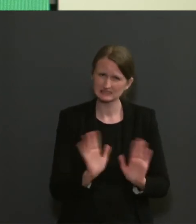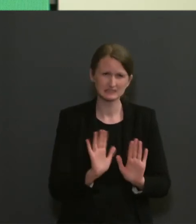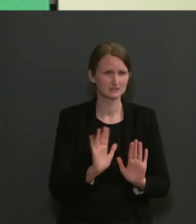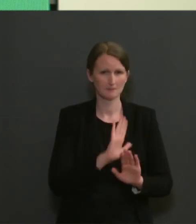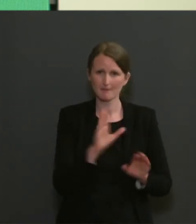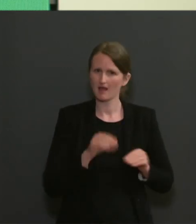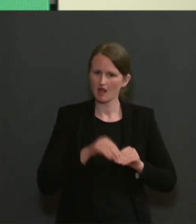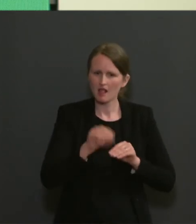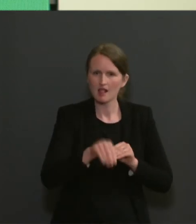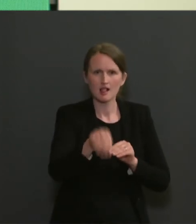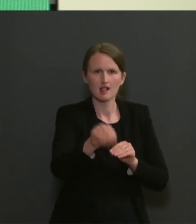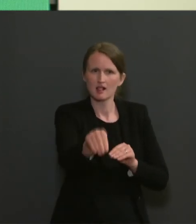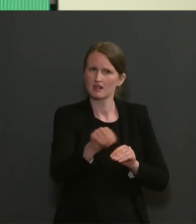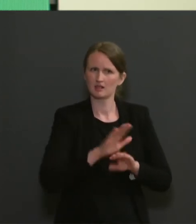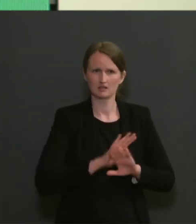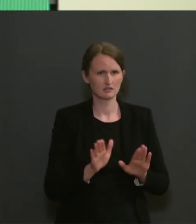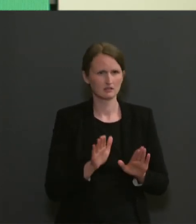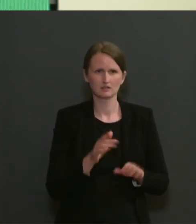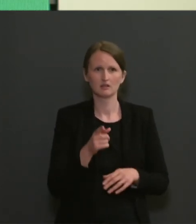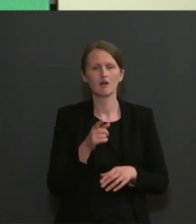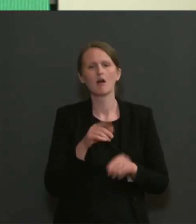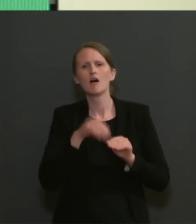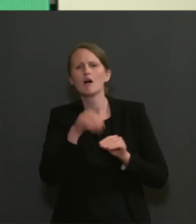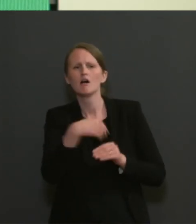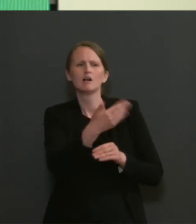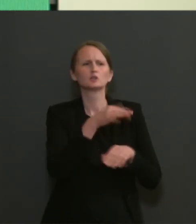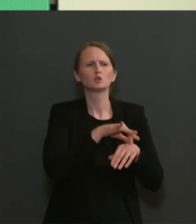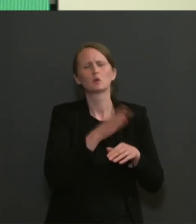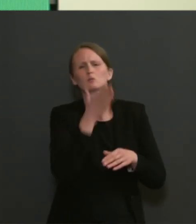médecin, soit dans des consultations spécialisées.